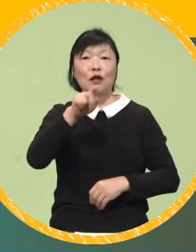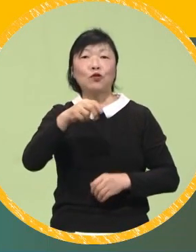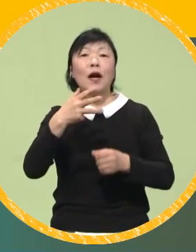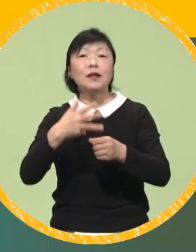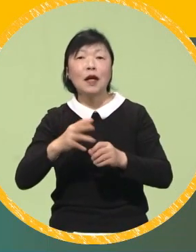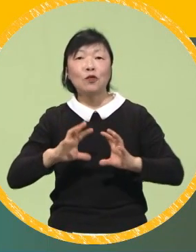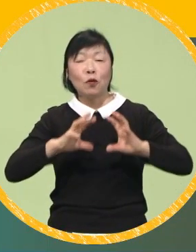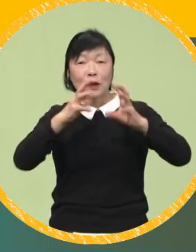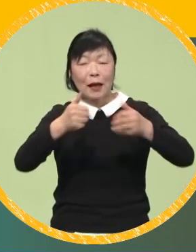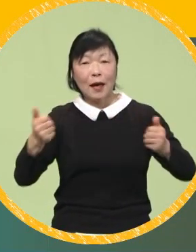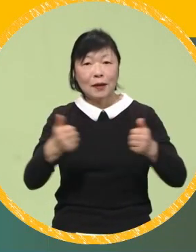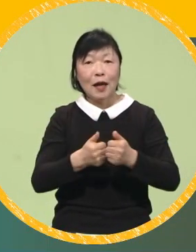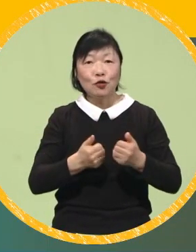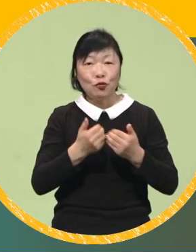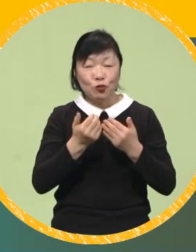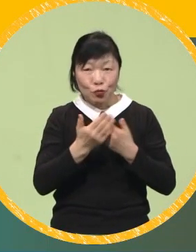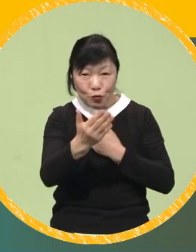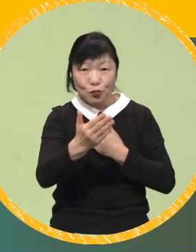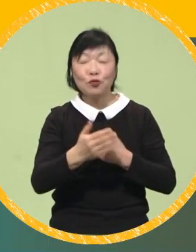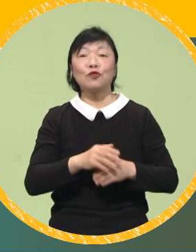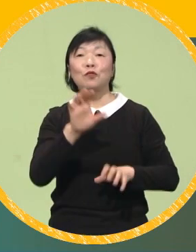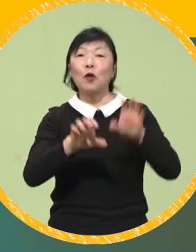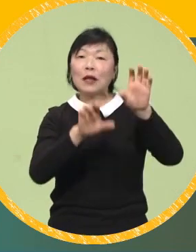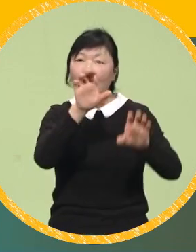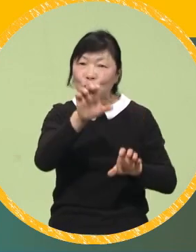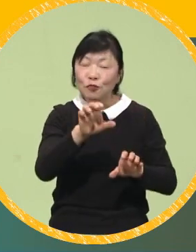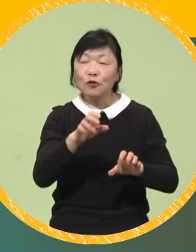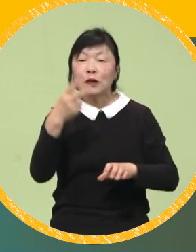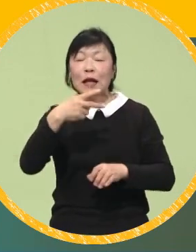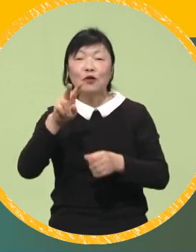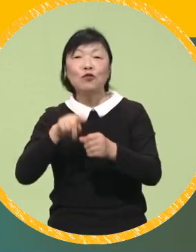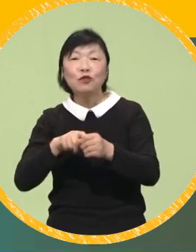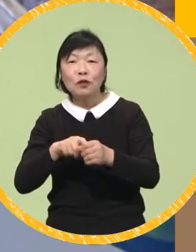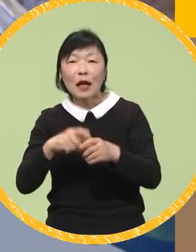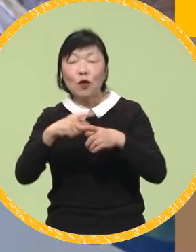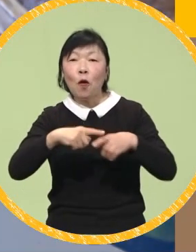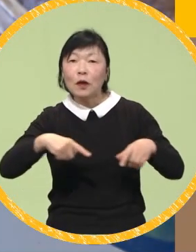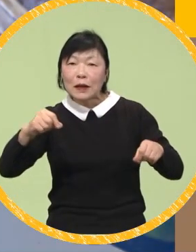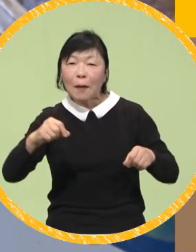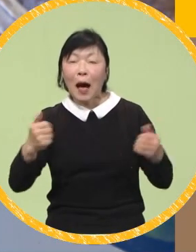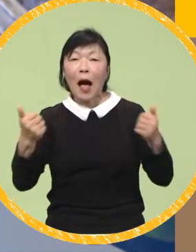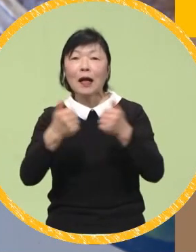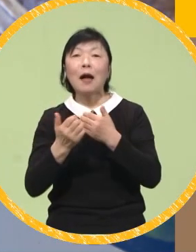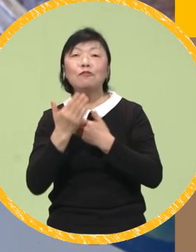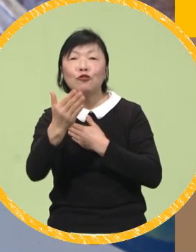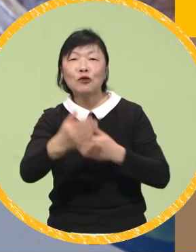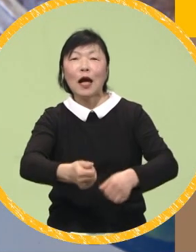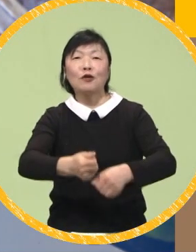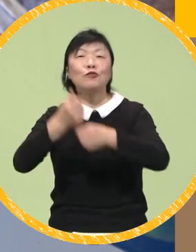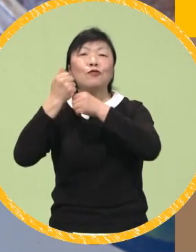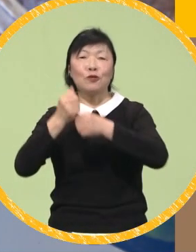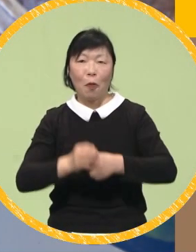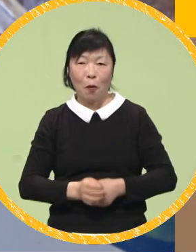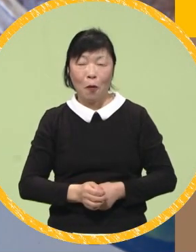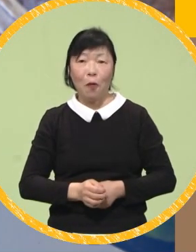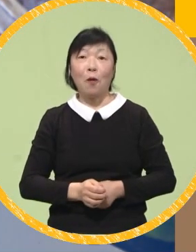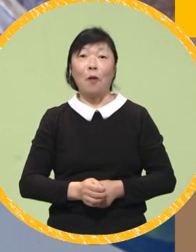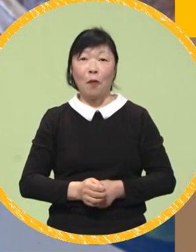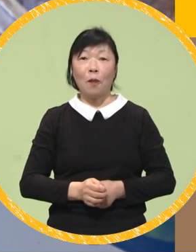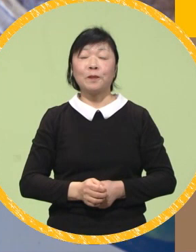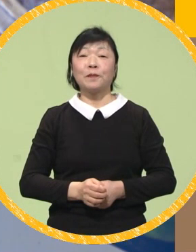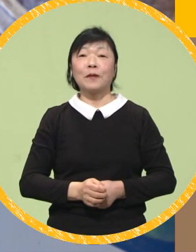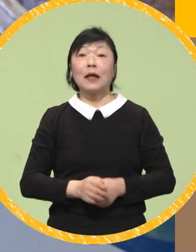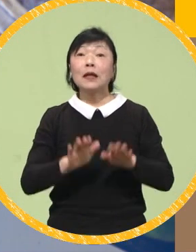年の世界選手権ボルダリング種目や2020年のボルダリングジャパンカップで優勝するなど国内外で活躍しているんです